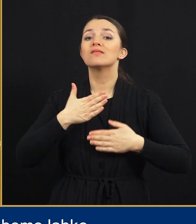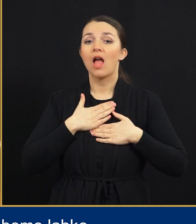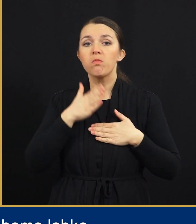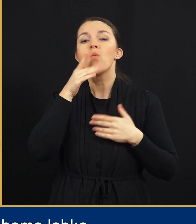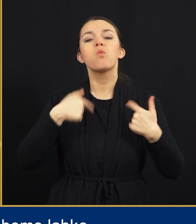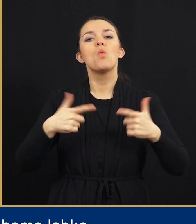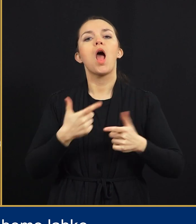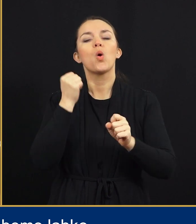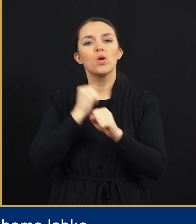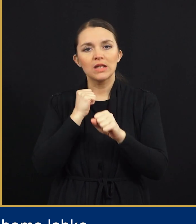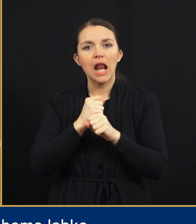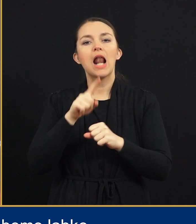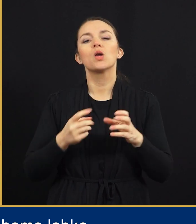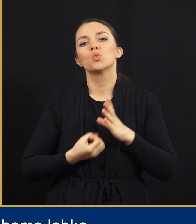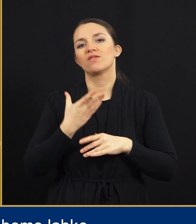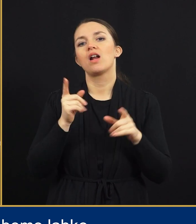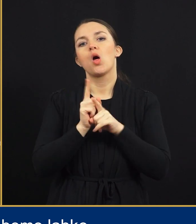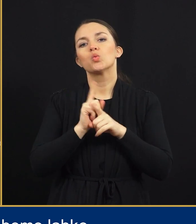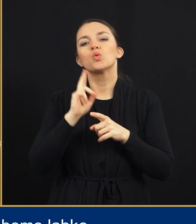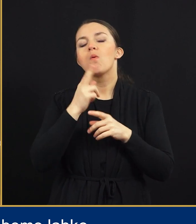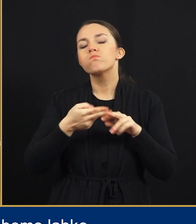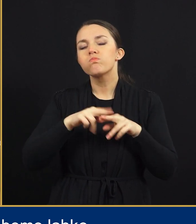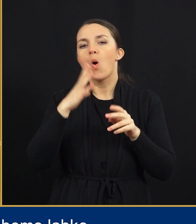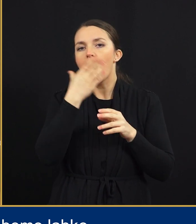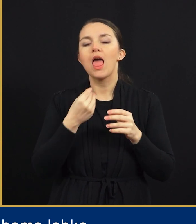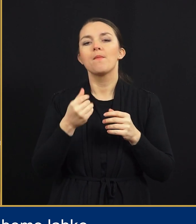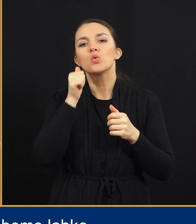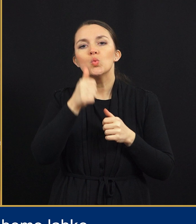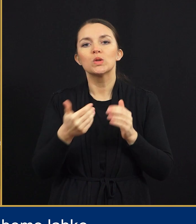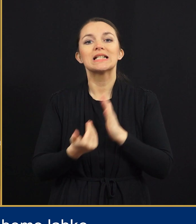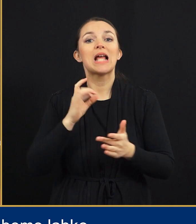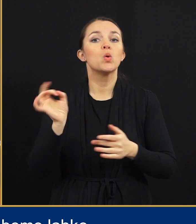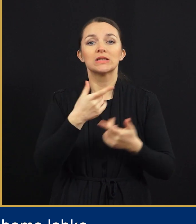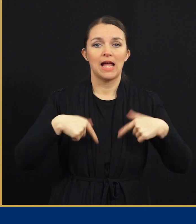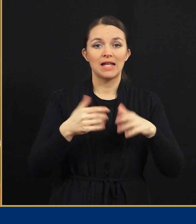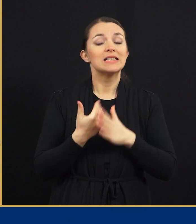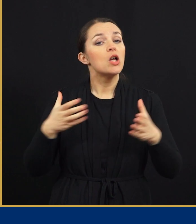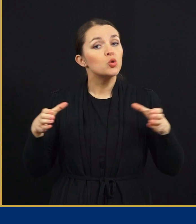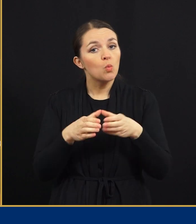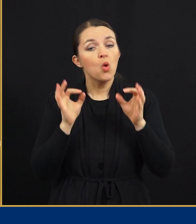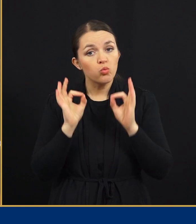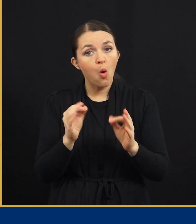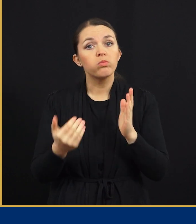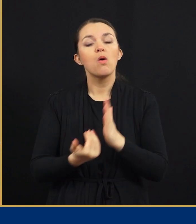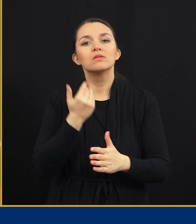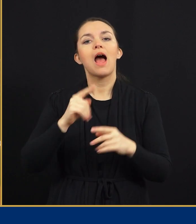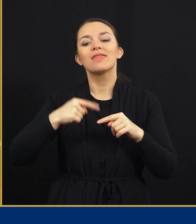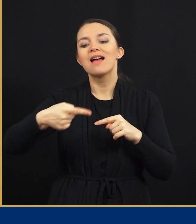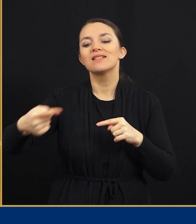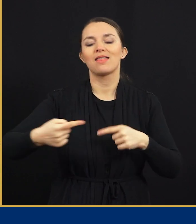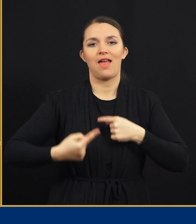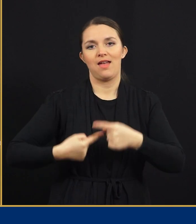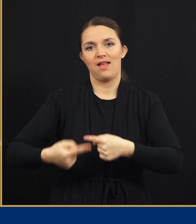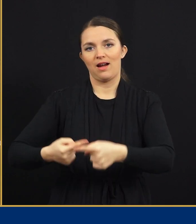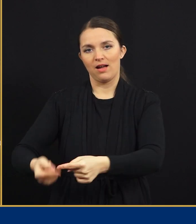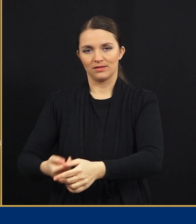do sebe pa bomo lahko delale in ustvarjale tudi lepši jutri za vse nas, za skupno dobro, za